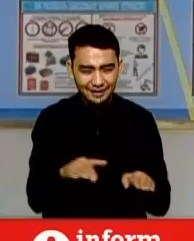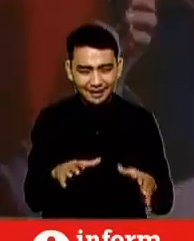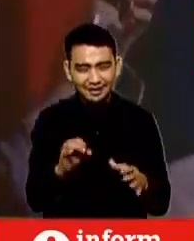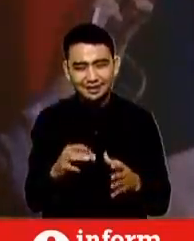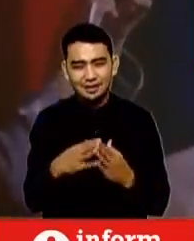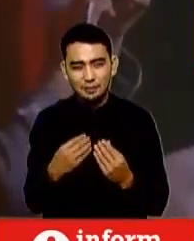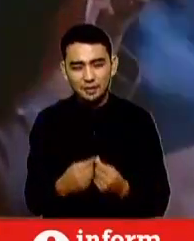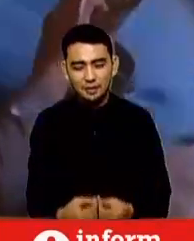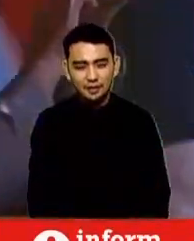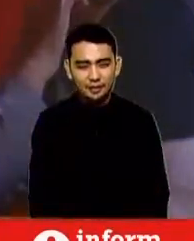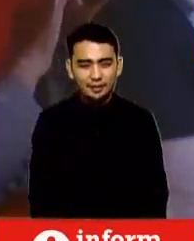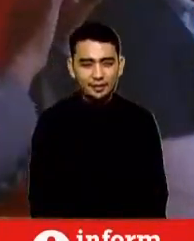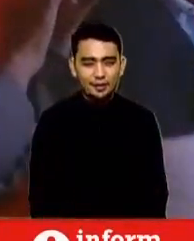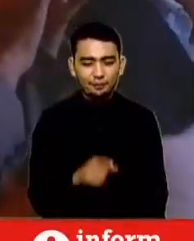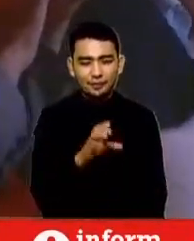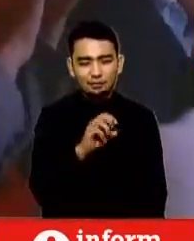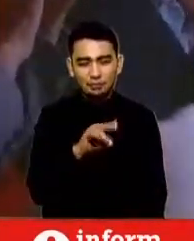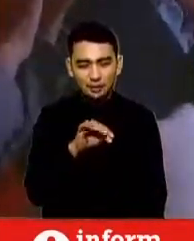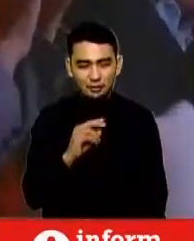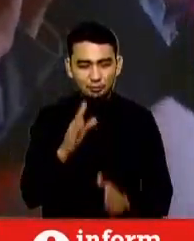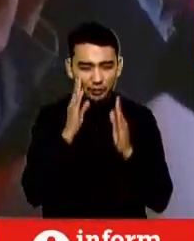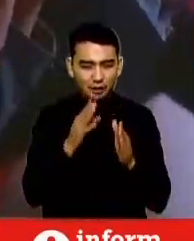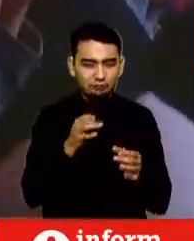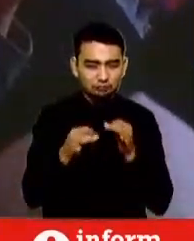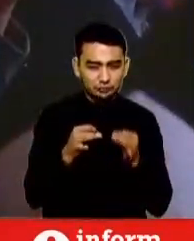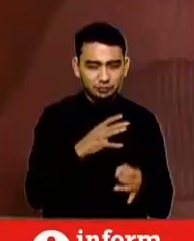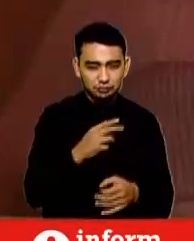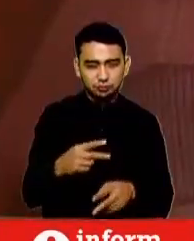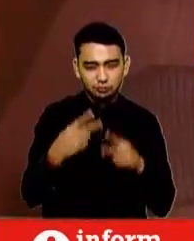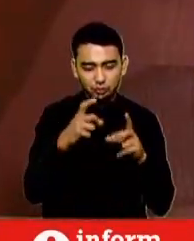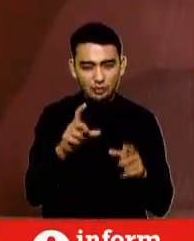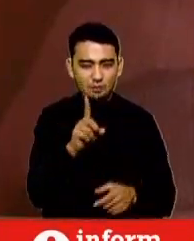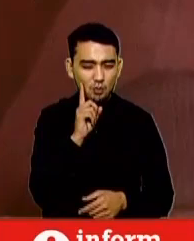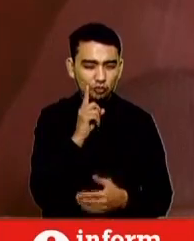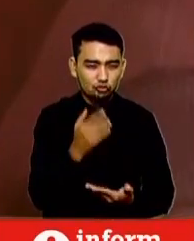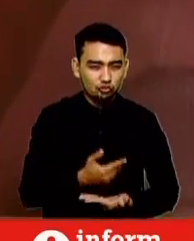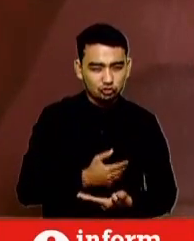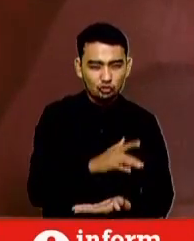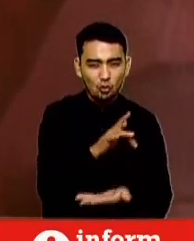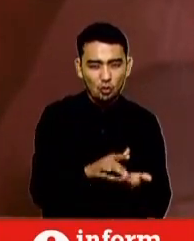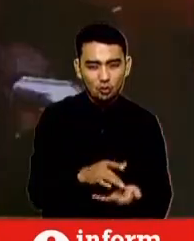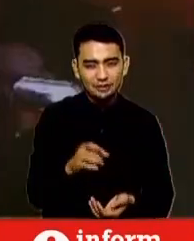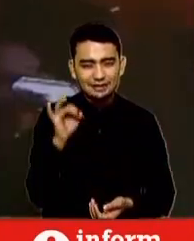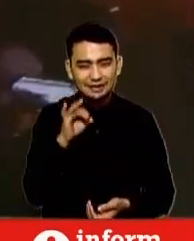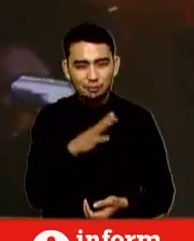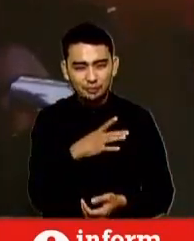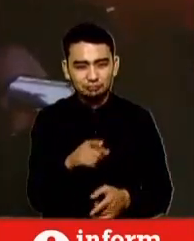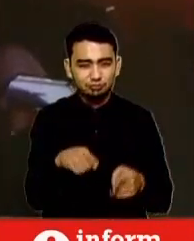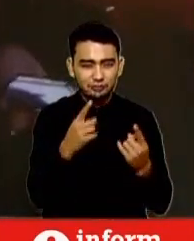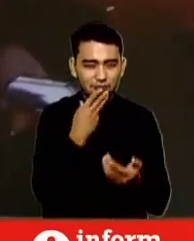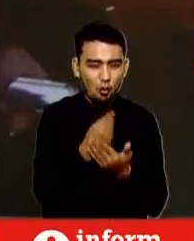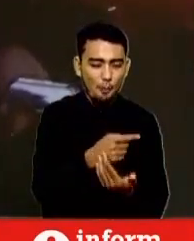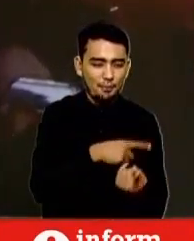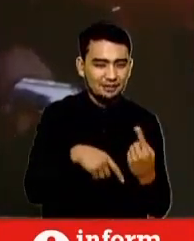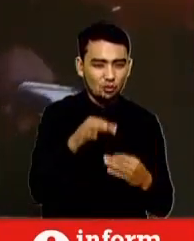семья. Спикеры форума напрямую общались со зрителями. Больше всего молодых жителей города интересовали советы по развитию своего